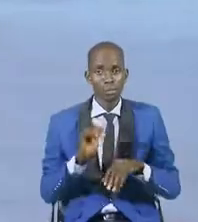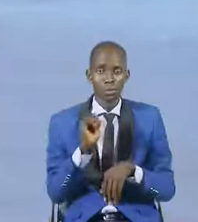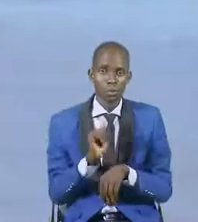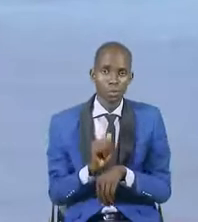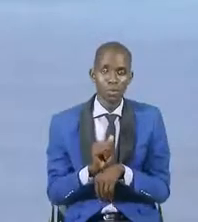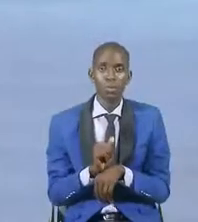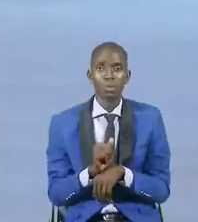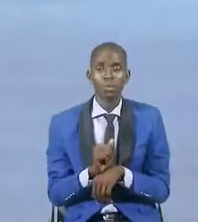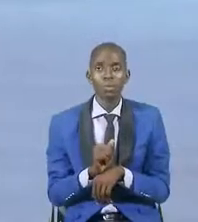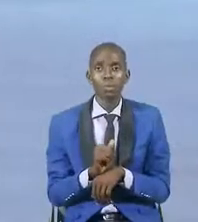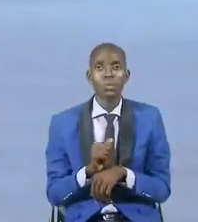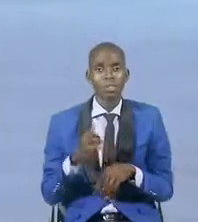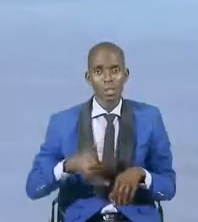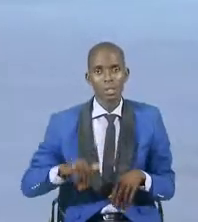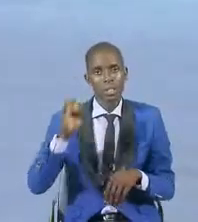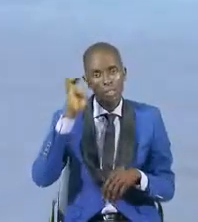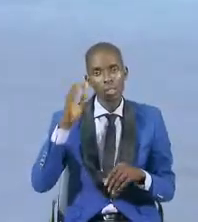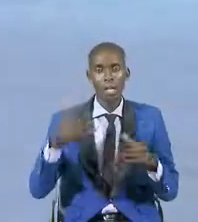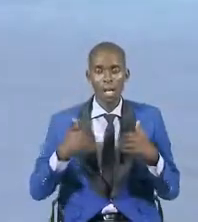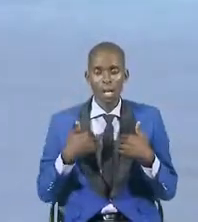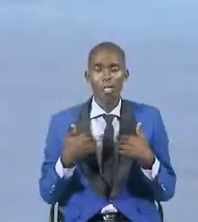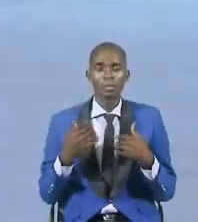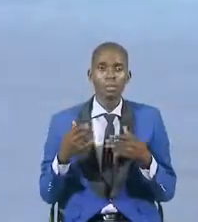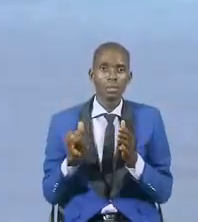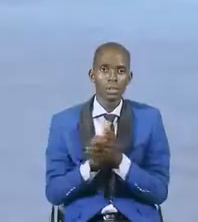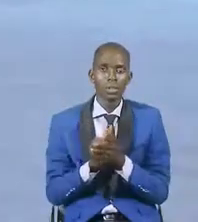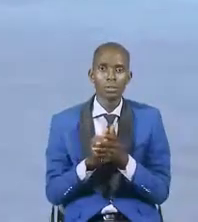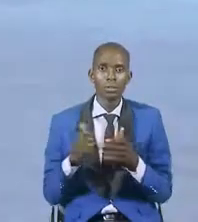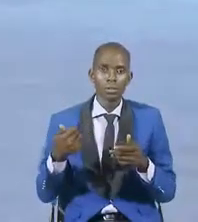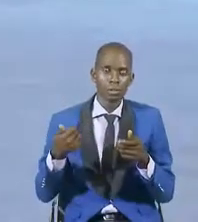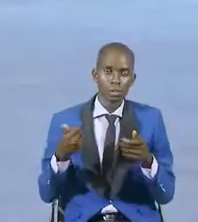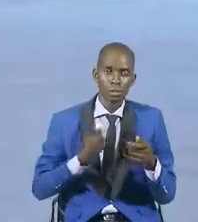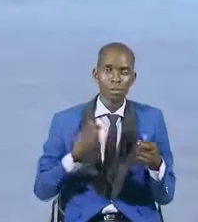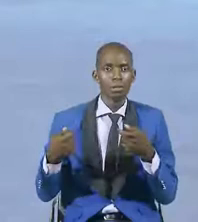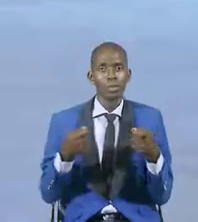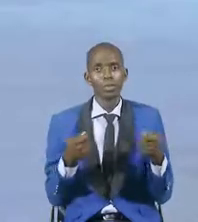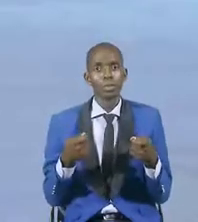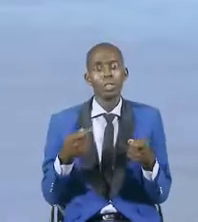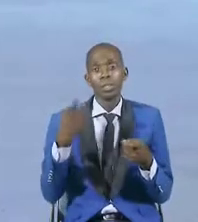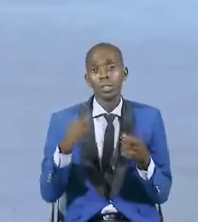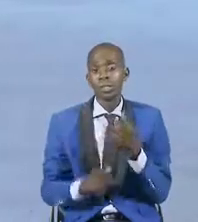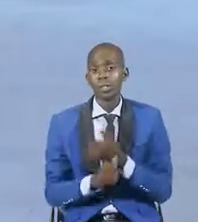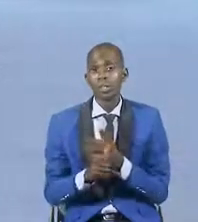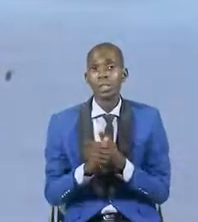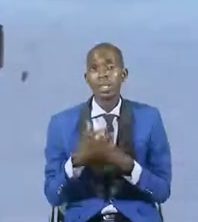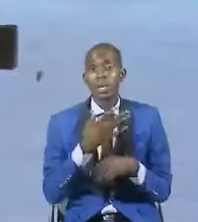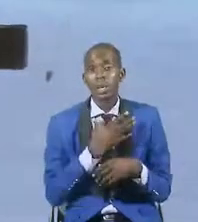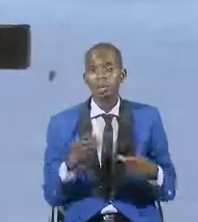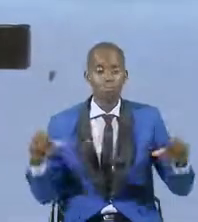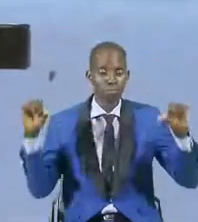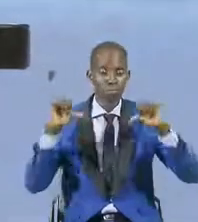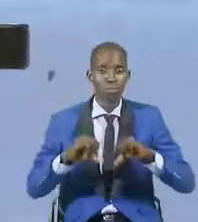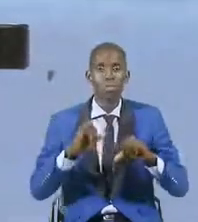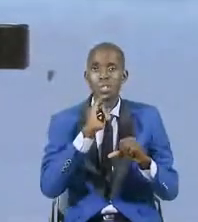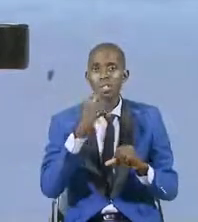mais il avait aussi la maîtrise. Le danger de damnation et de